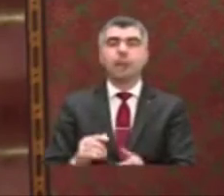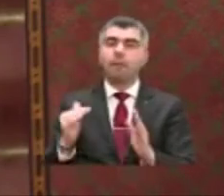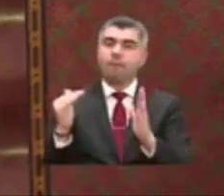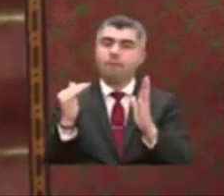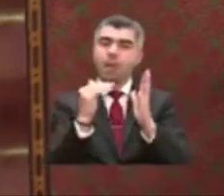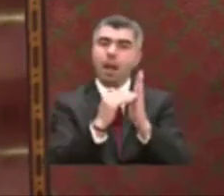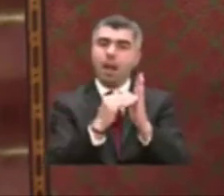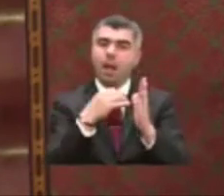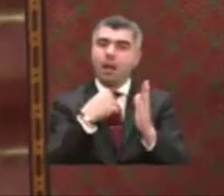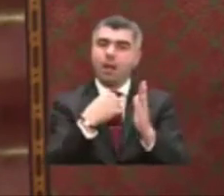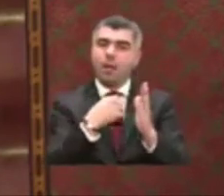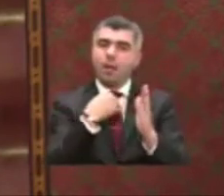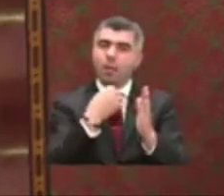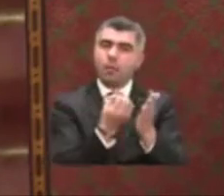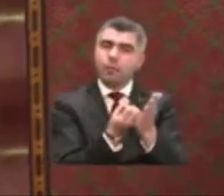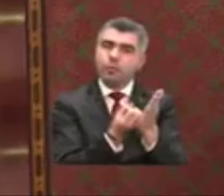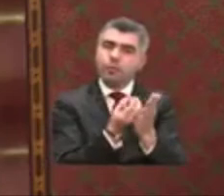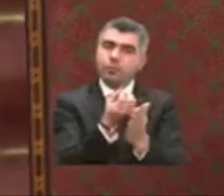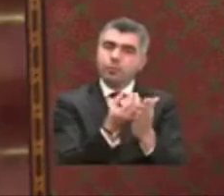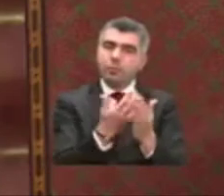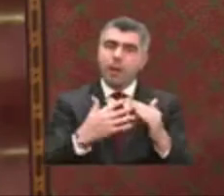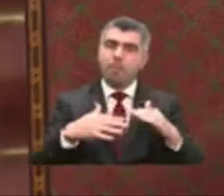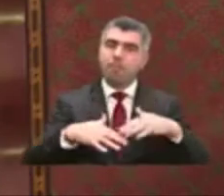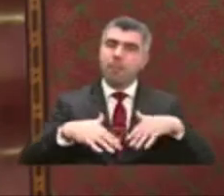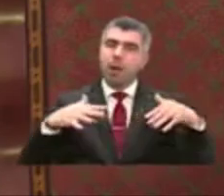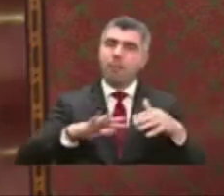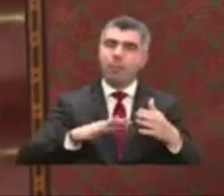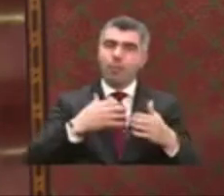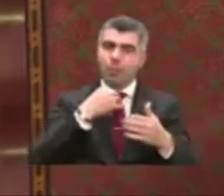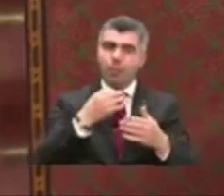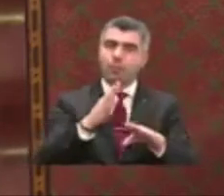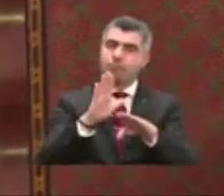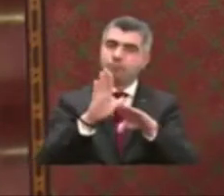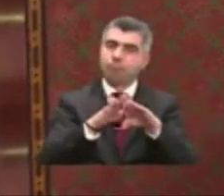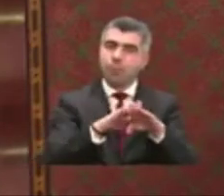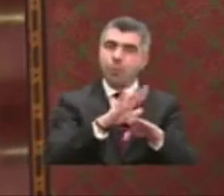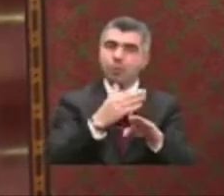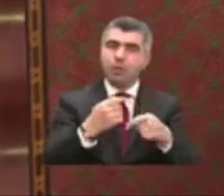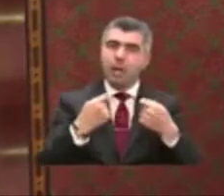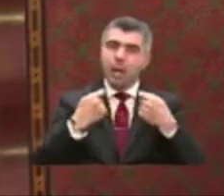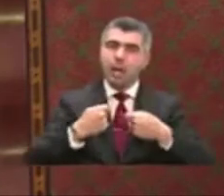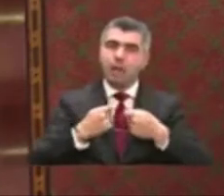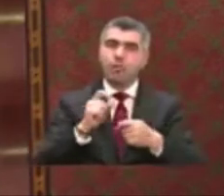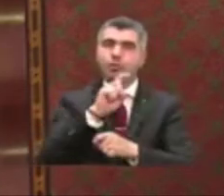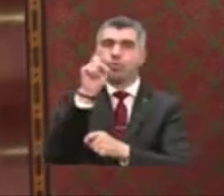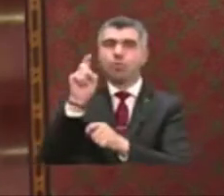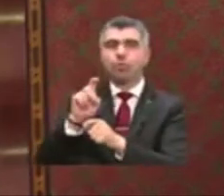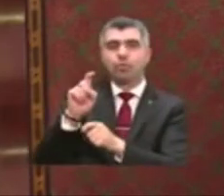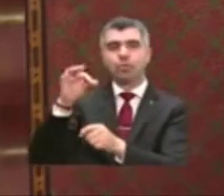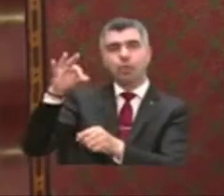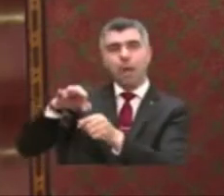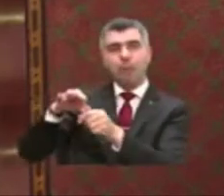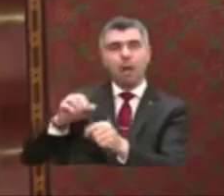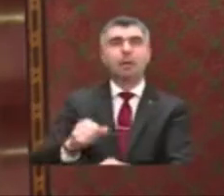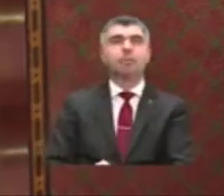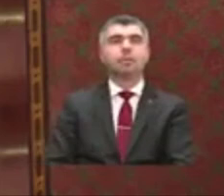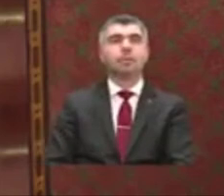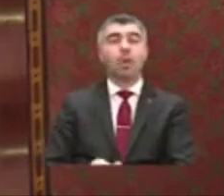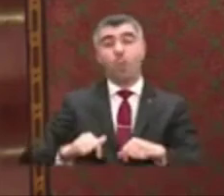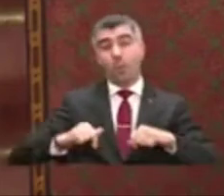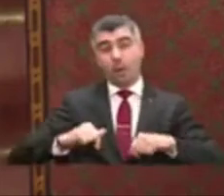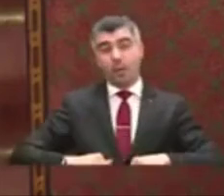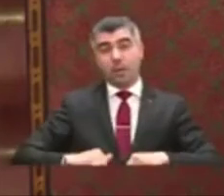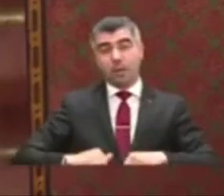ونقولها كذلك للسادة النواب البرلمانيين وكذلك رؤساء الجامعات بأن احنا كوزارة